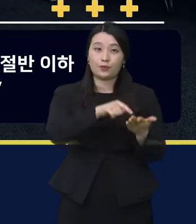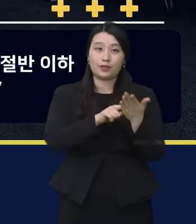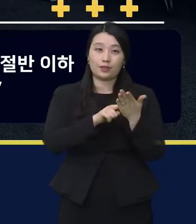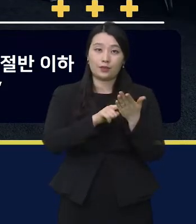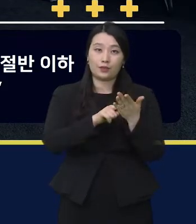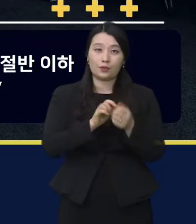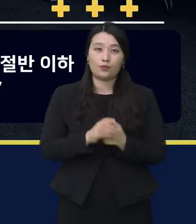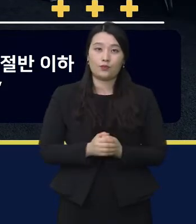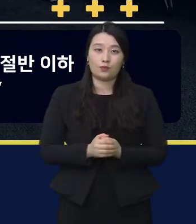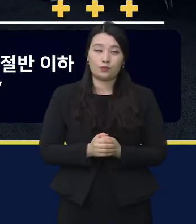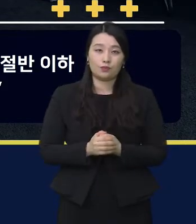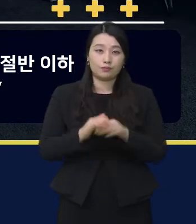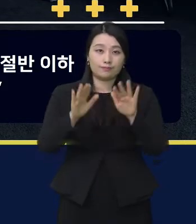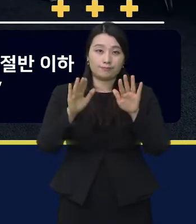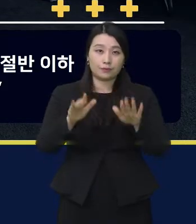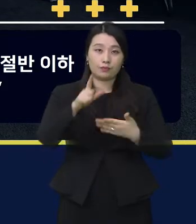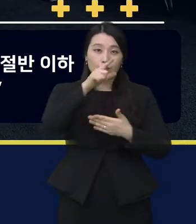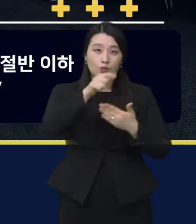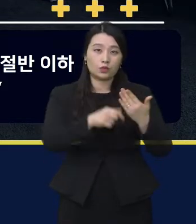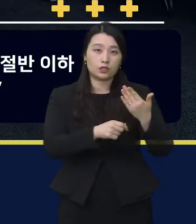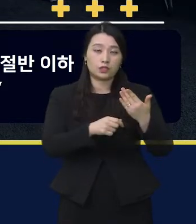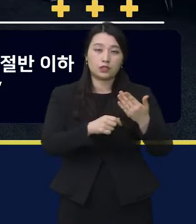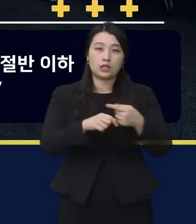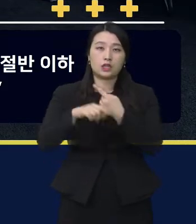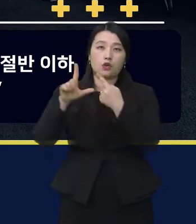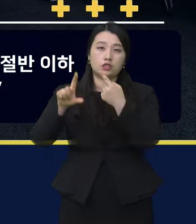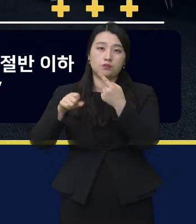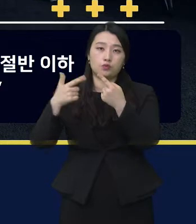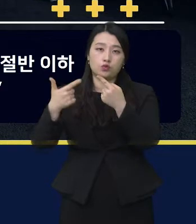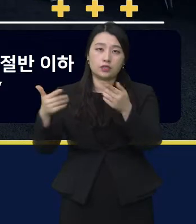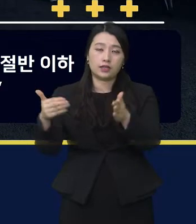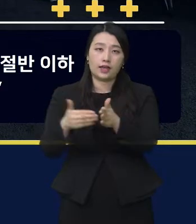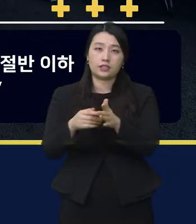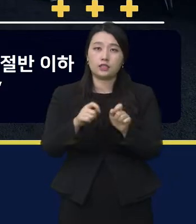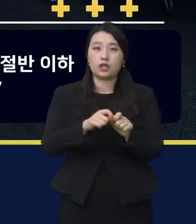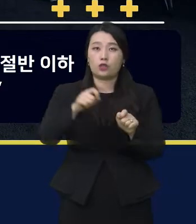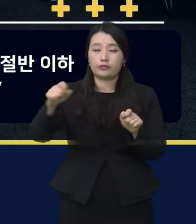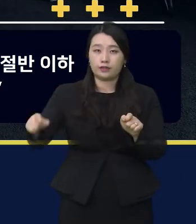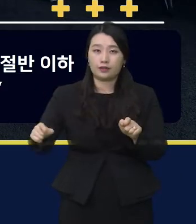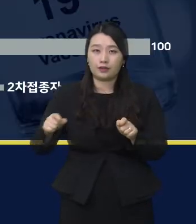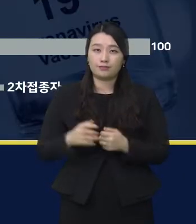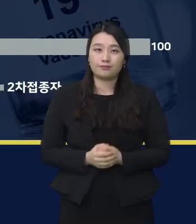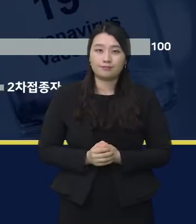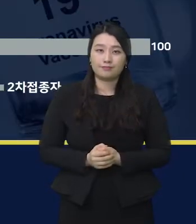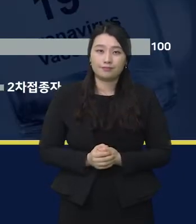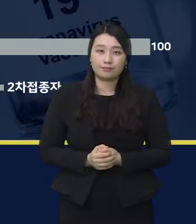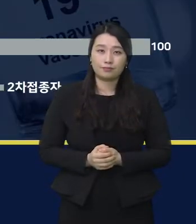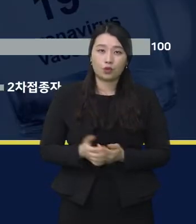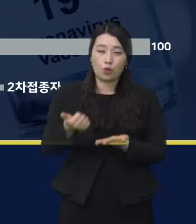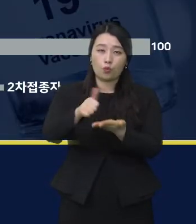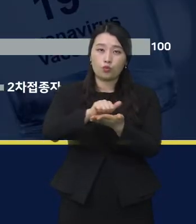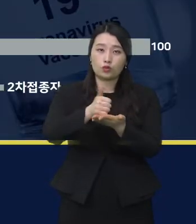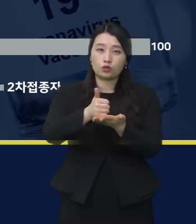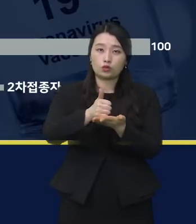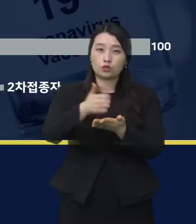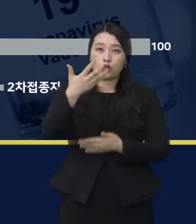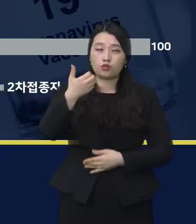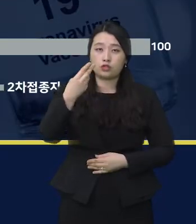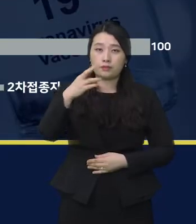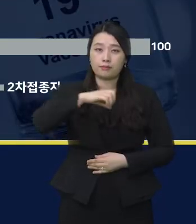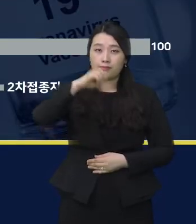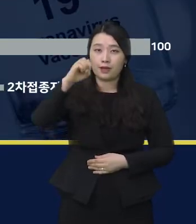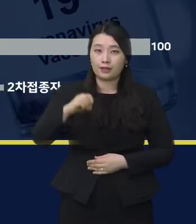현재 조치를 16일까지 연장한다고 밝혔습니다 유증 쯤 환자의 92%